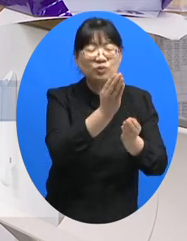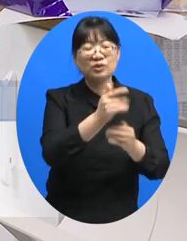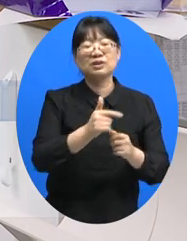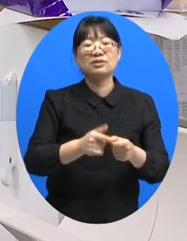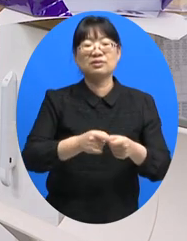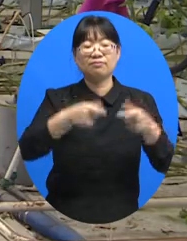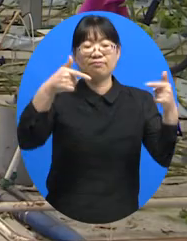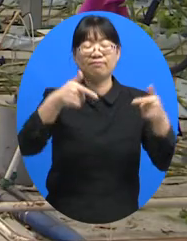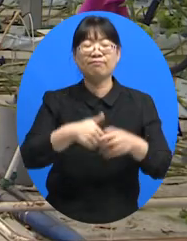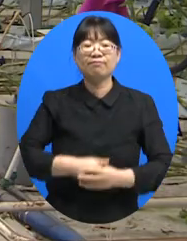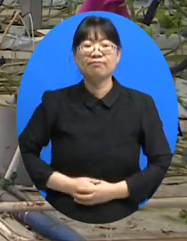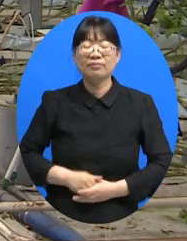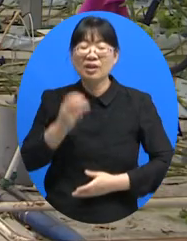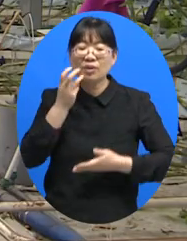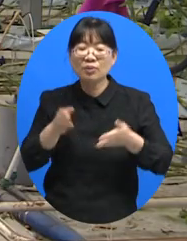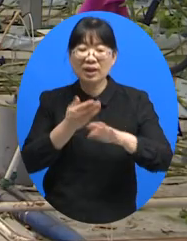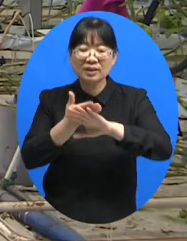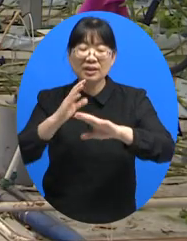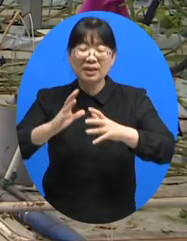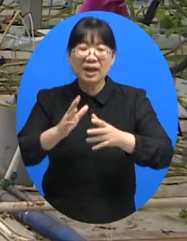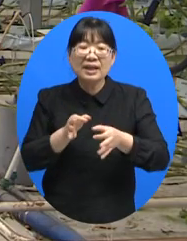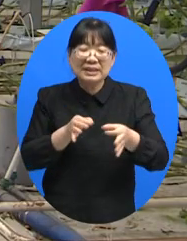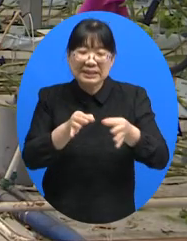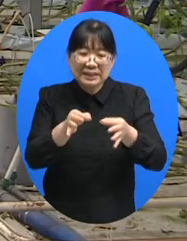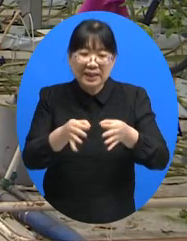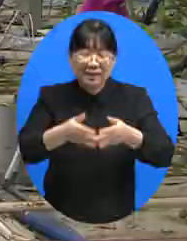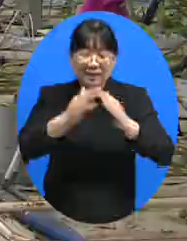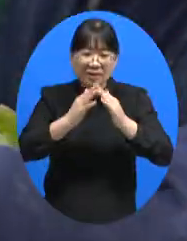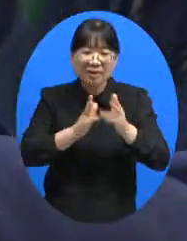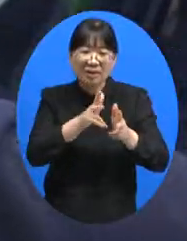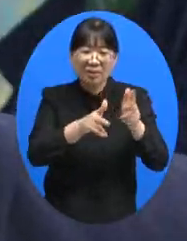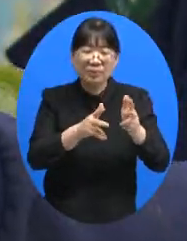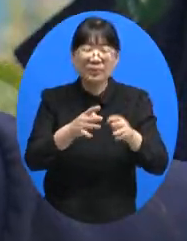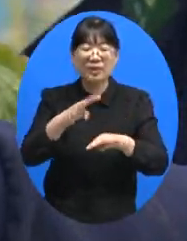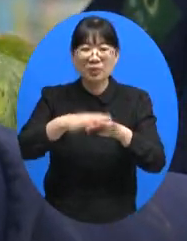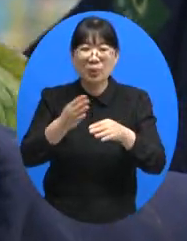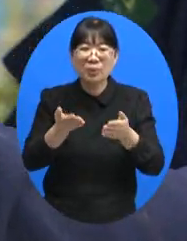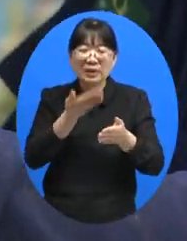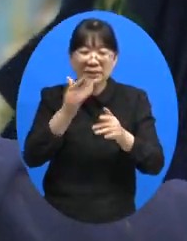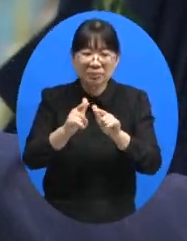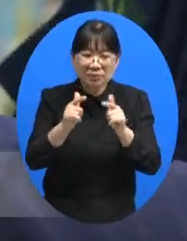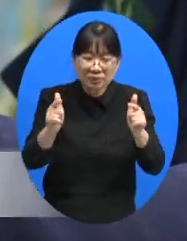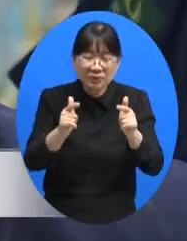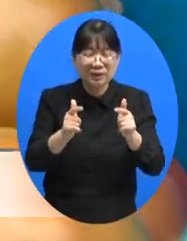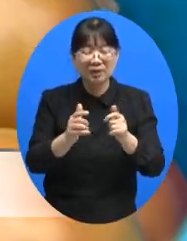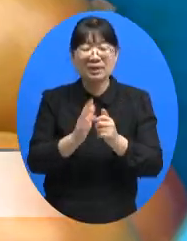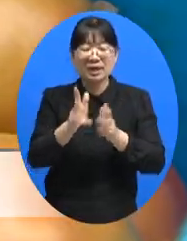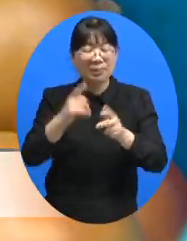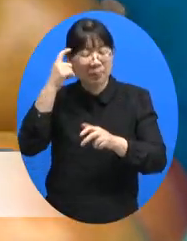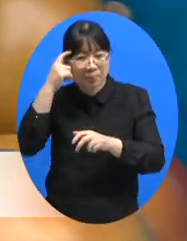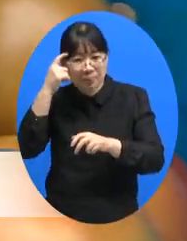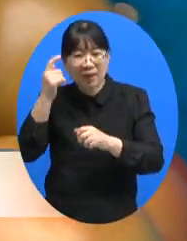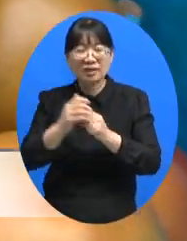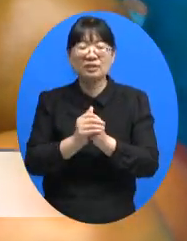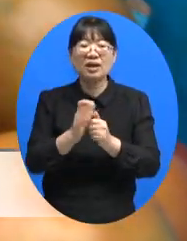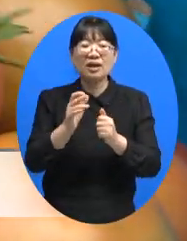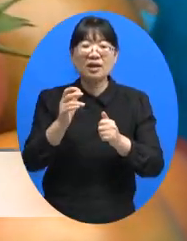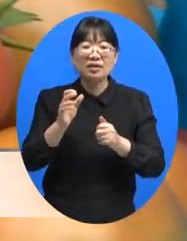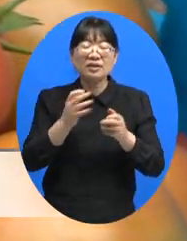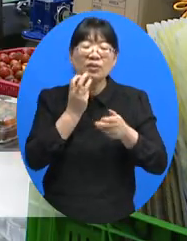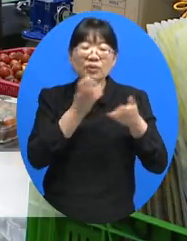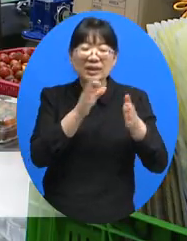한 해였습니다. 경기도는 해외시장 개척사업과 농식품 경쟁력 재고사업, 경계인삼 명품화 사업 등을